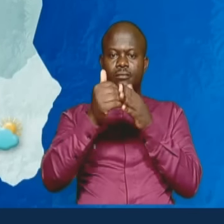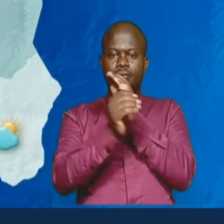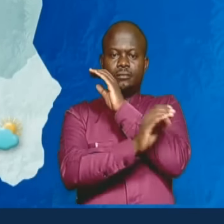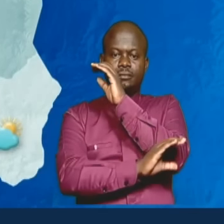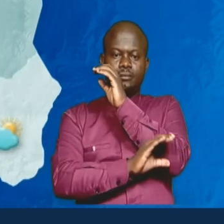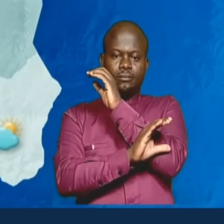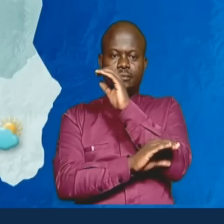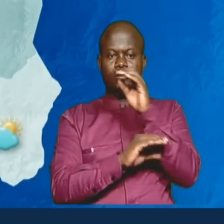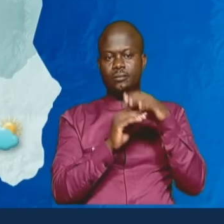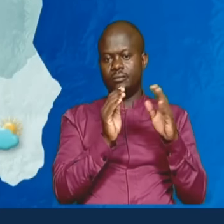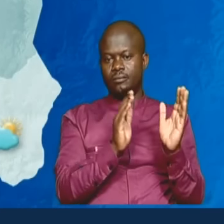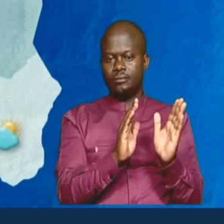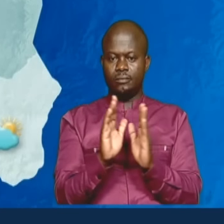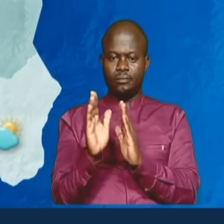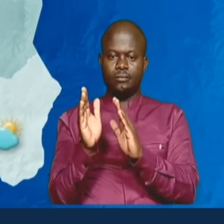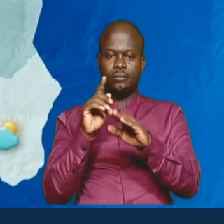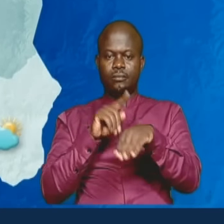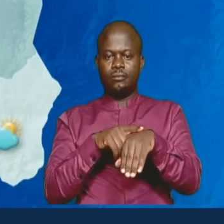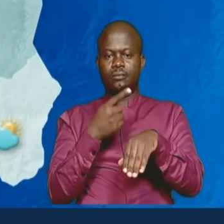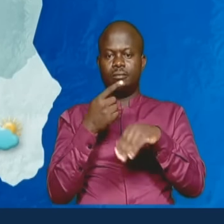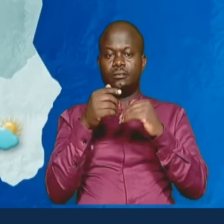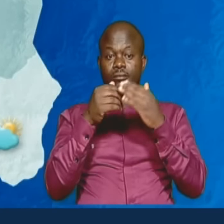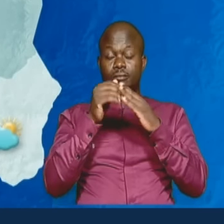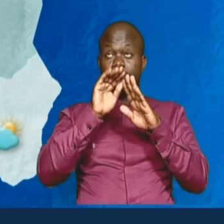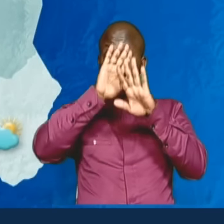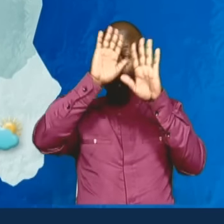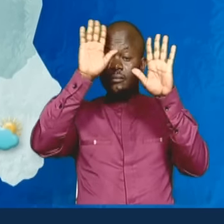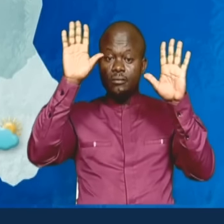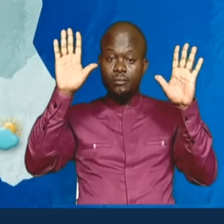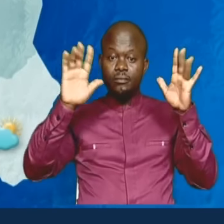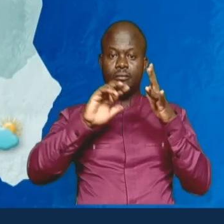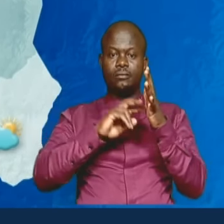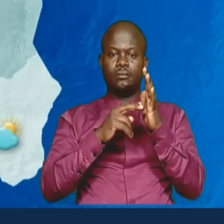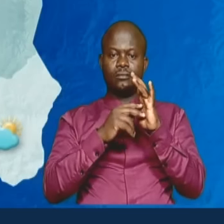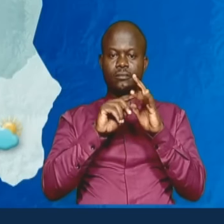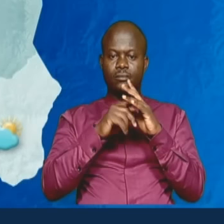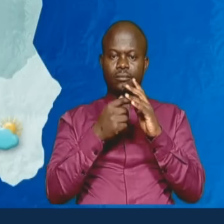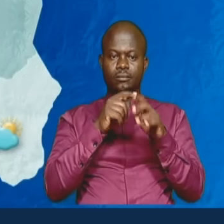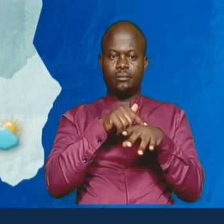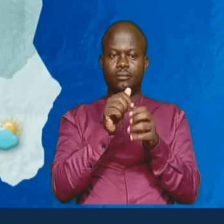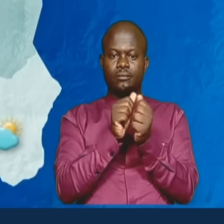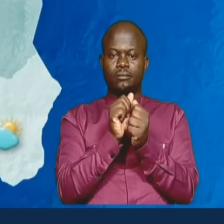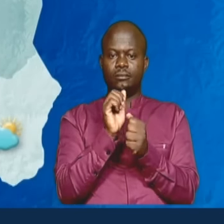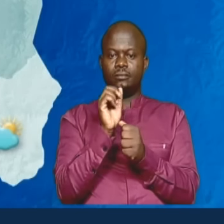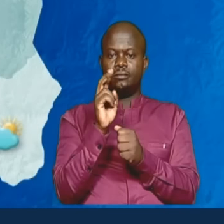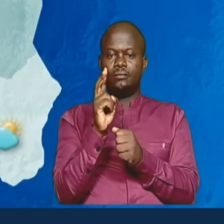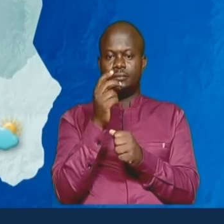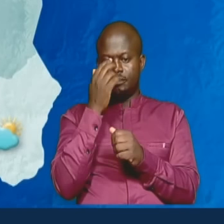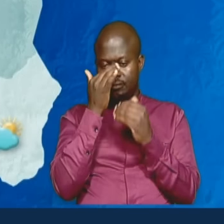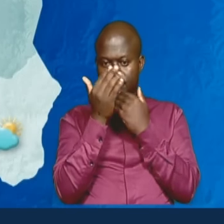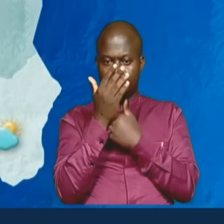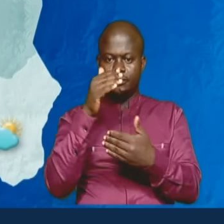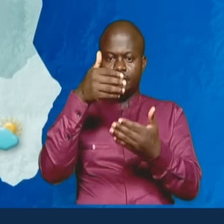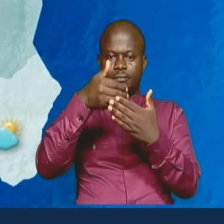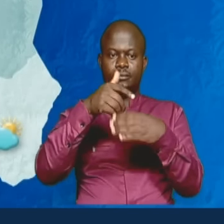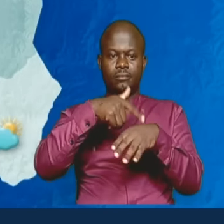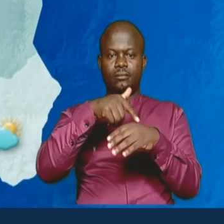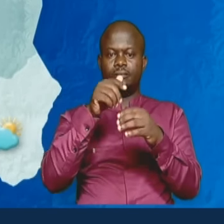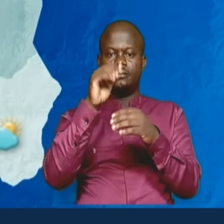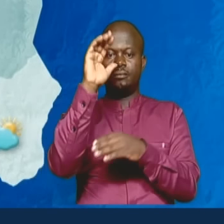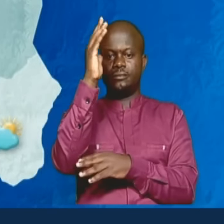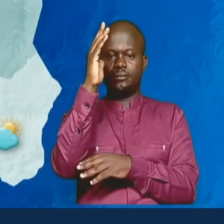tw'igihugu hateganyijwe ibihe by'umucyo, ubwo ni uguhera ku isaha y'isaa 10:00 za mu gitondo kugeza ku isaha y'isaa